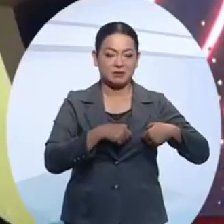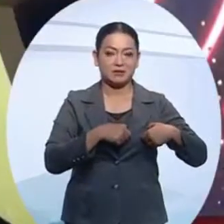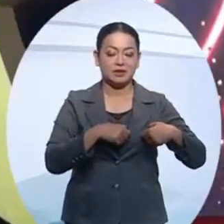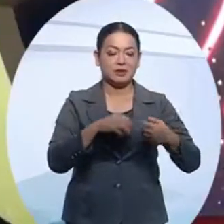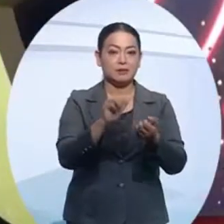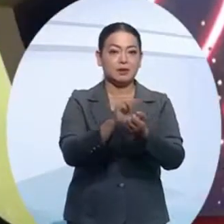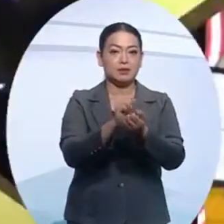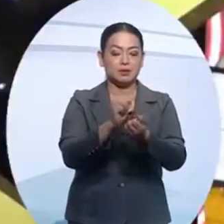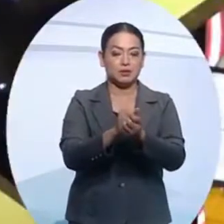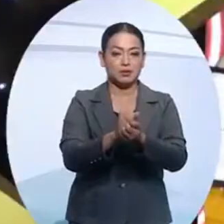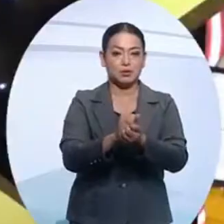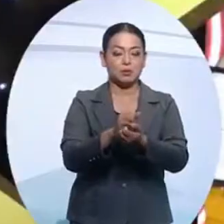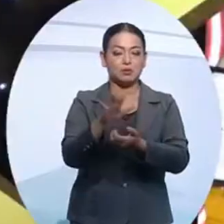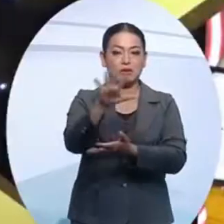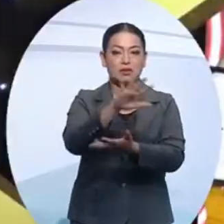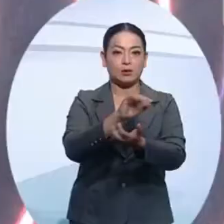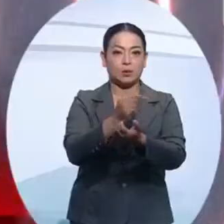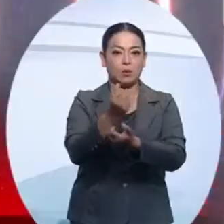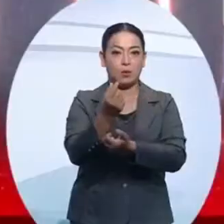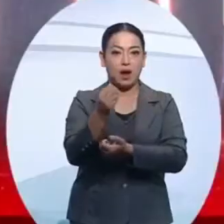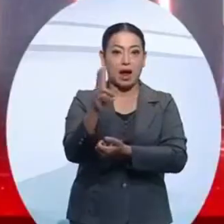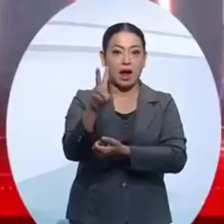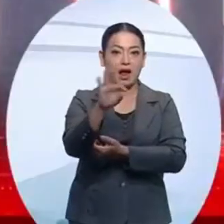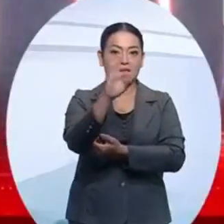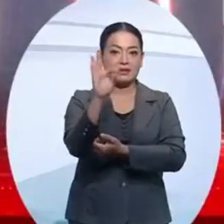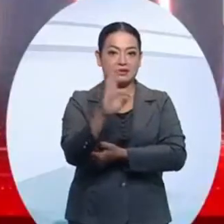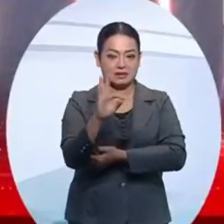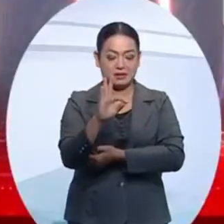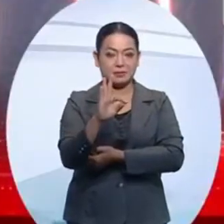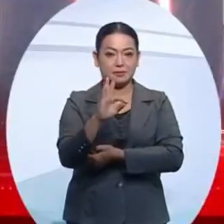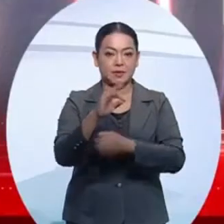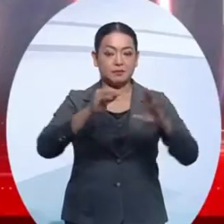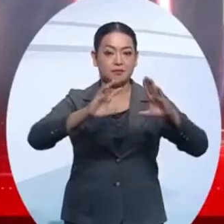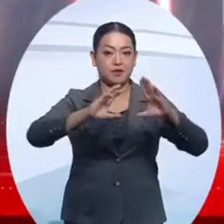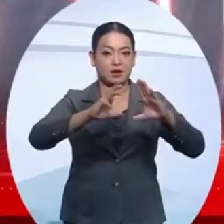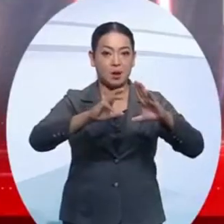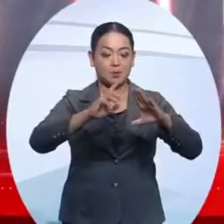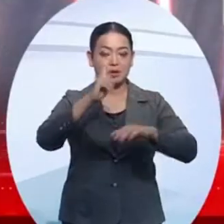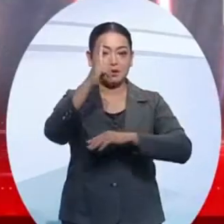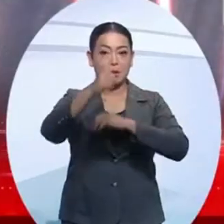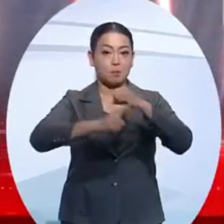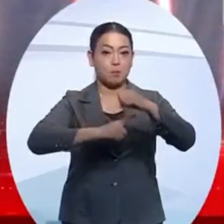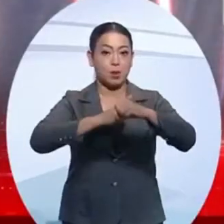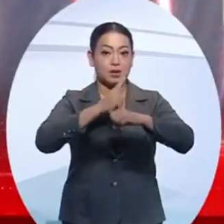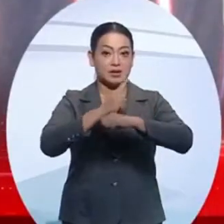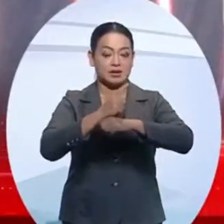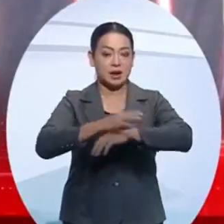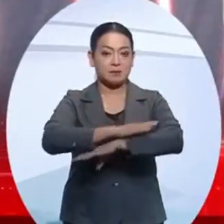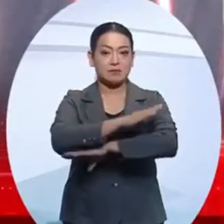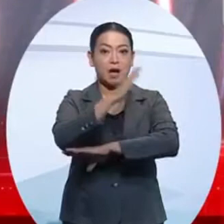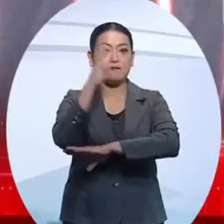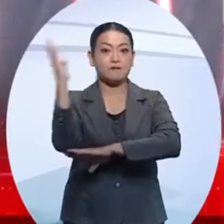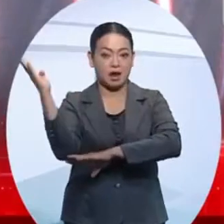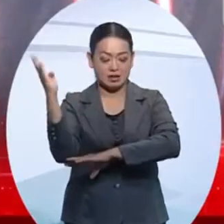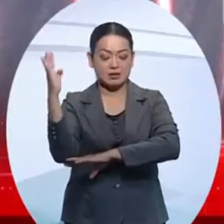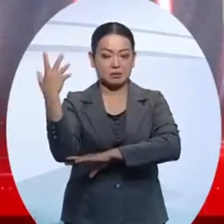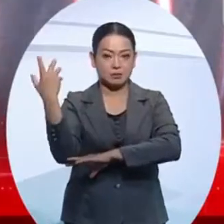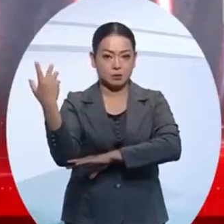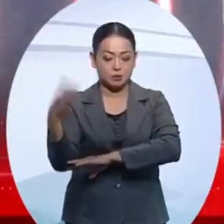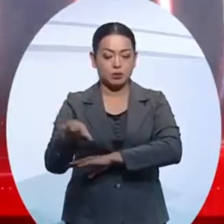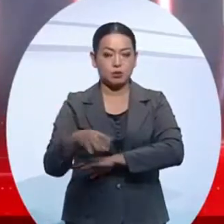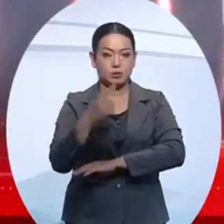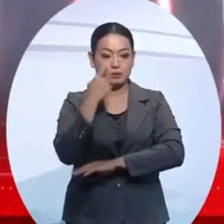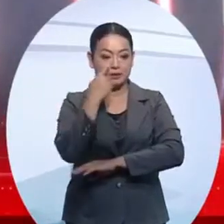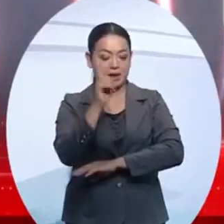trong dịp cuối năm. Năm 2020, Mỹ Phúc Ngân Group, đây là một năm đánh dấu sự trưởng thành và phát triển mạnh mẽ trong suốt 7 năm kinh doanh mỹ